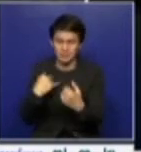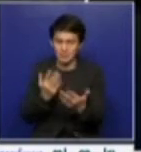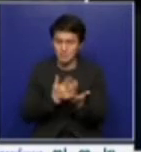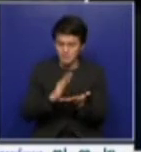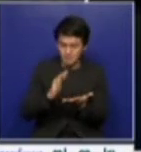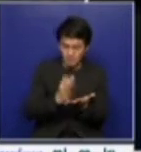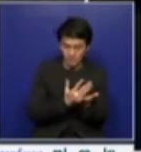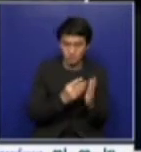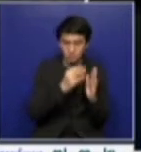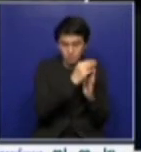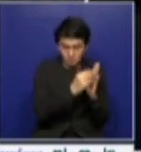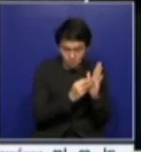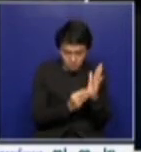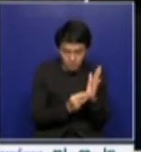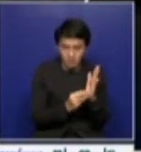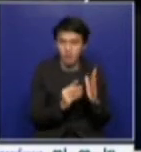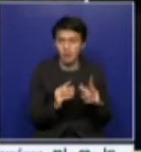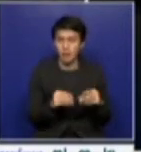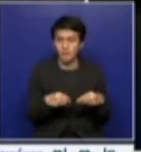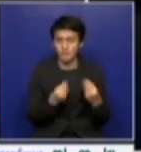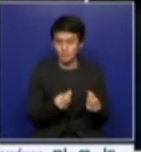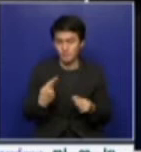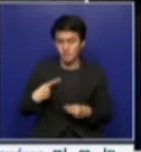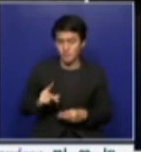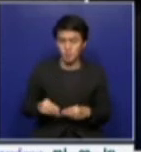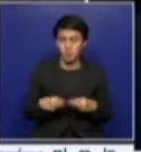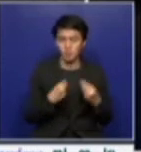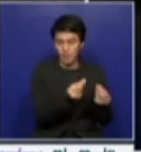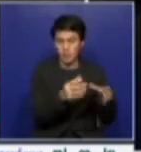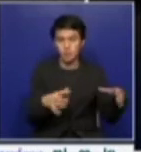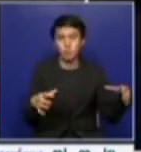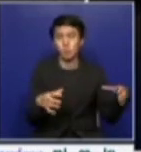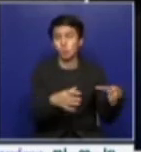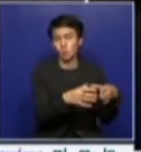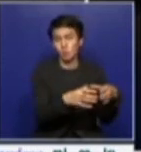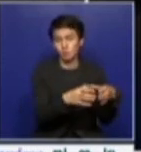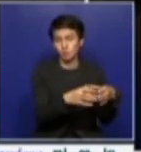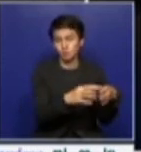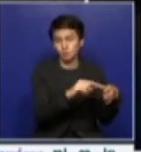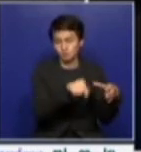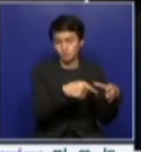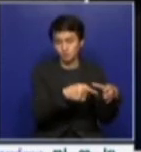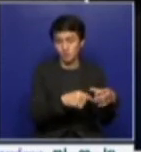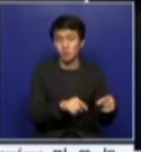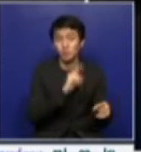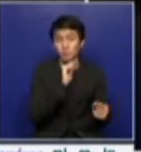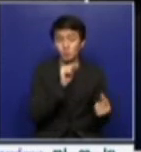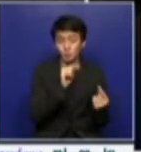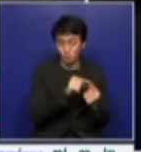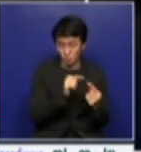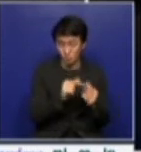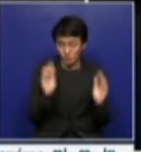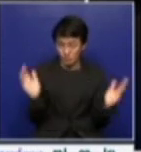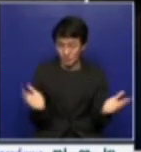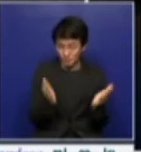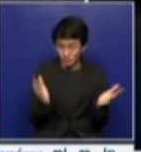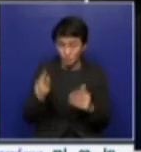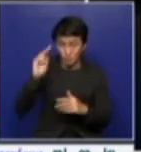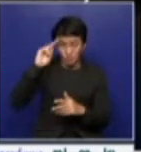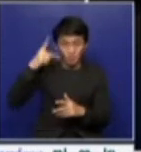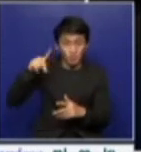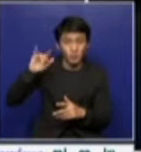ที่เลือกประโยชน์กับผู้สมัครของพรรคการเมืองที่สนับสนุนท่านเป็นนายกรัฐมนตรี